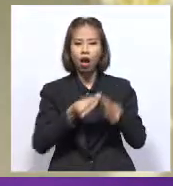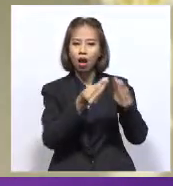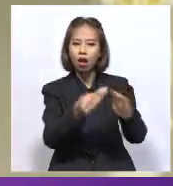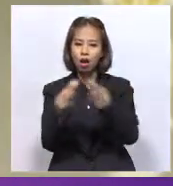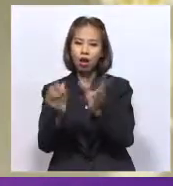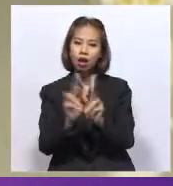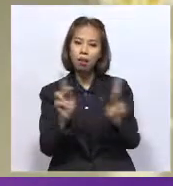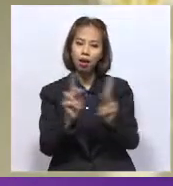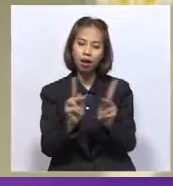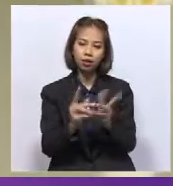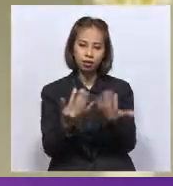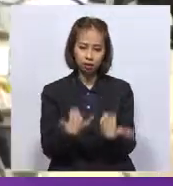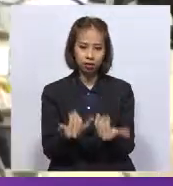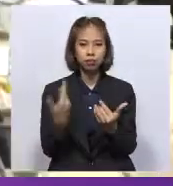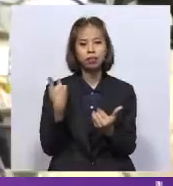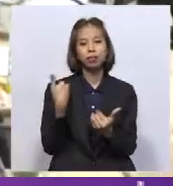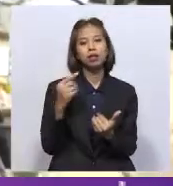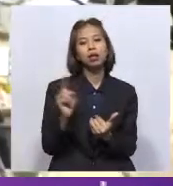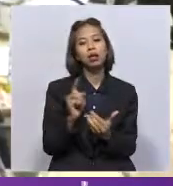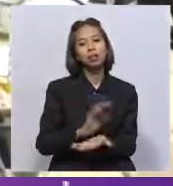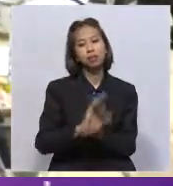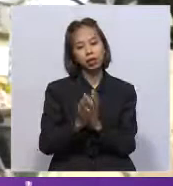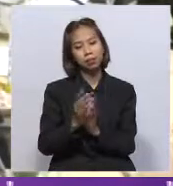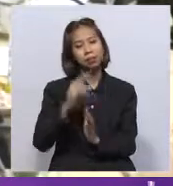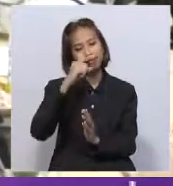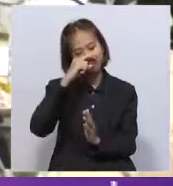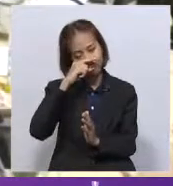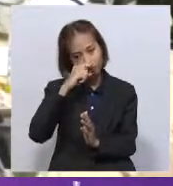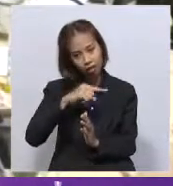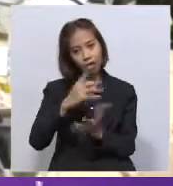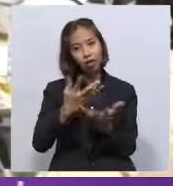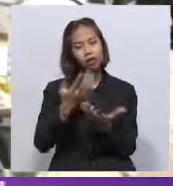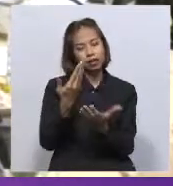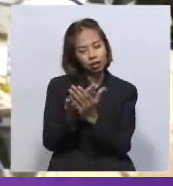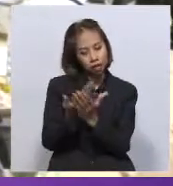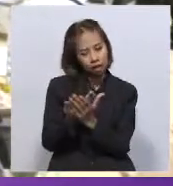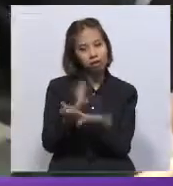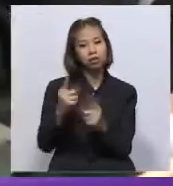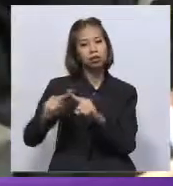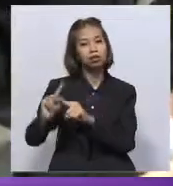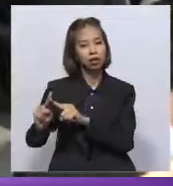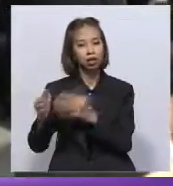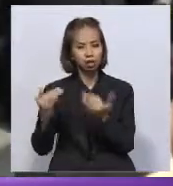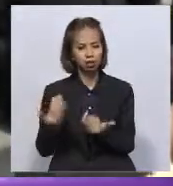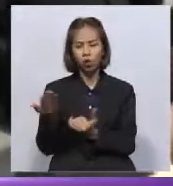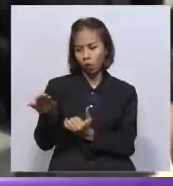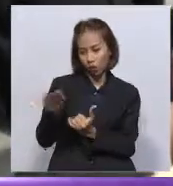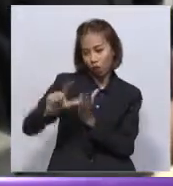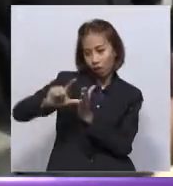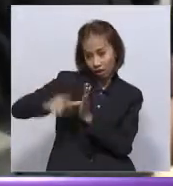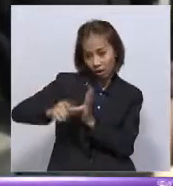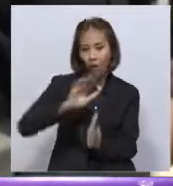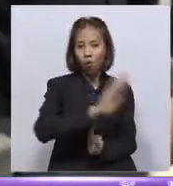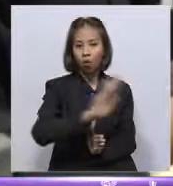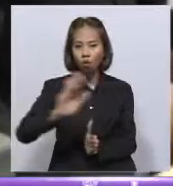ทั้งเรื่องของการปฏิรูปเรื่องยุทธศาสตร์ชาติและการขับเคลื่อนงบประมาณและขอให้ฝ่ายเลขานุการของแต่ละคณะ